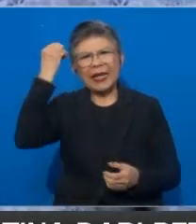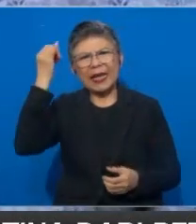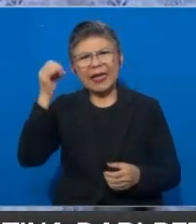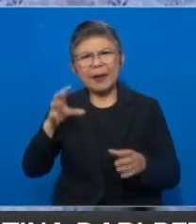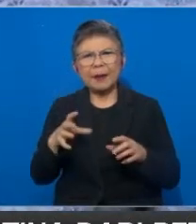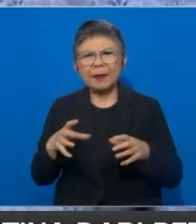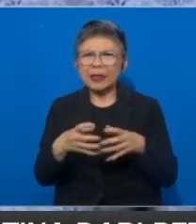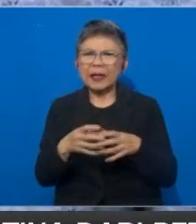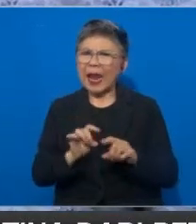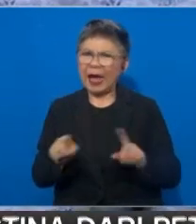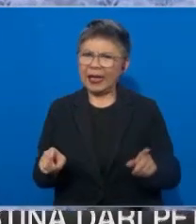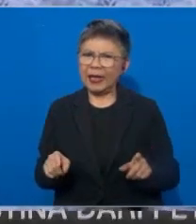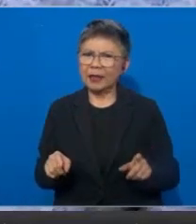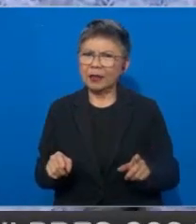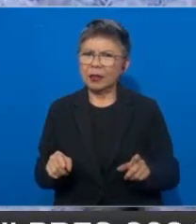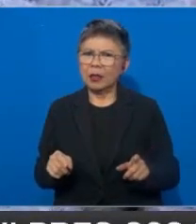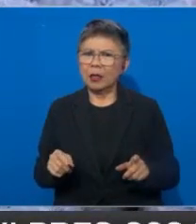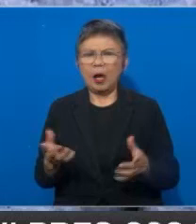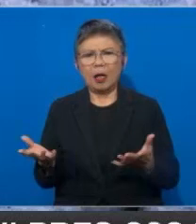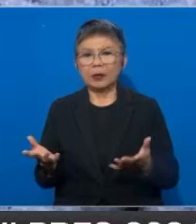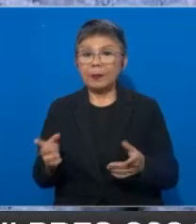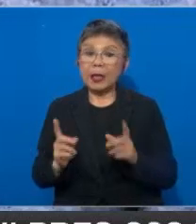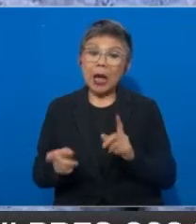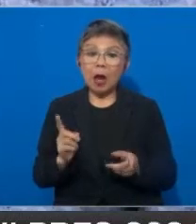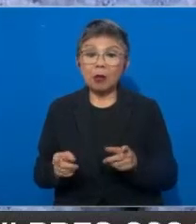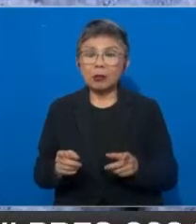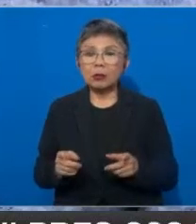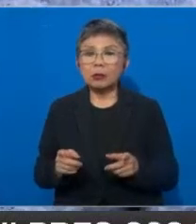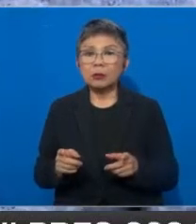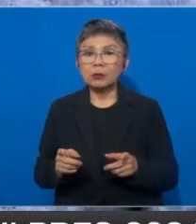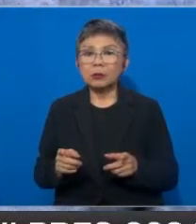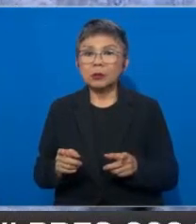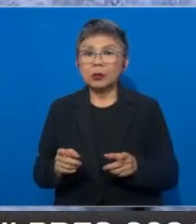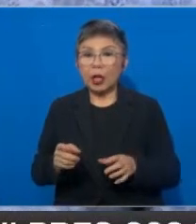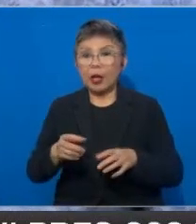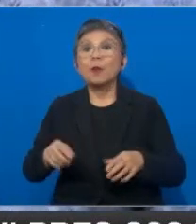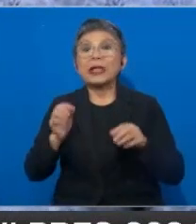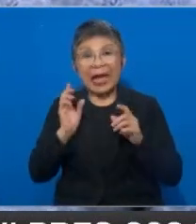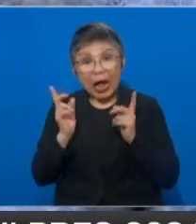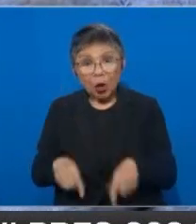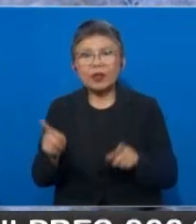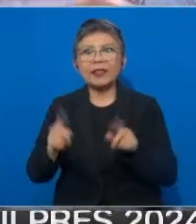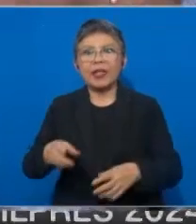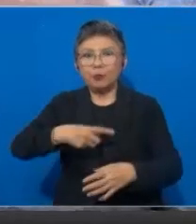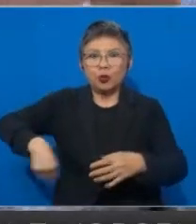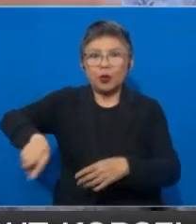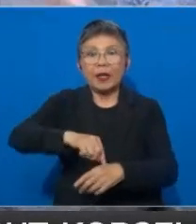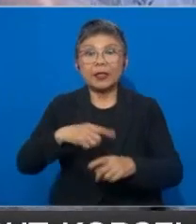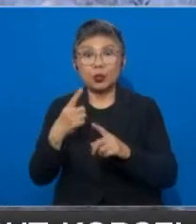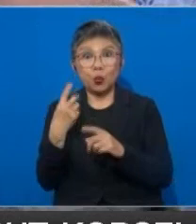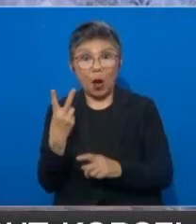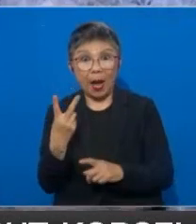atau sebaliknya, kalau katakanlah nomor 3 yang menang, yang masuk ke putaran kedua, ini partai